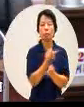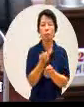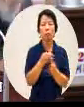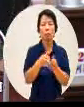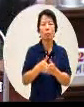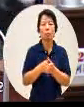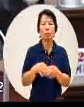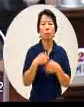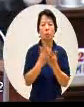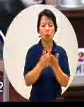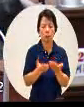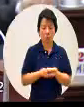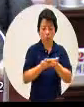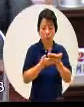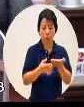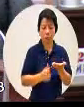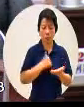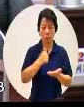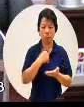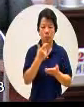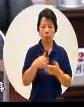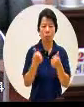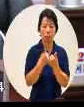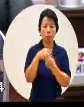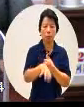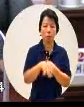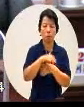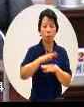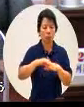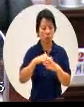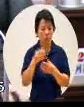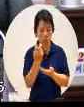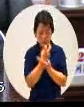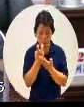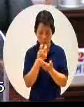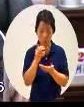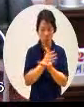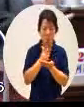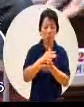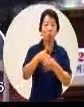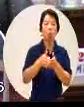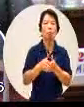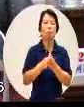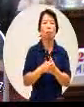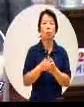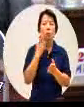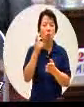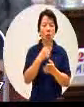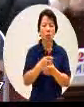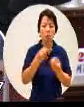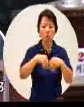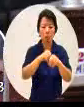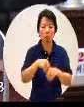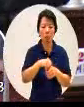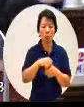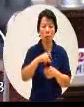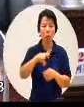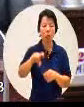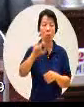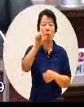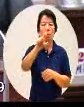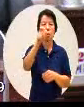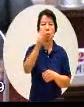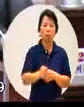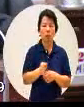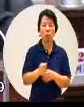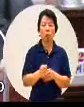進來的數字要送真的議會才有審查的必要送進來六十億一群多六十億